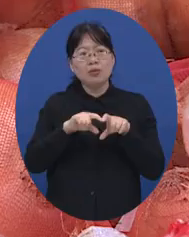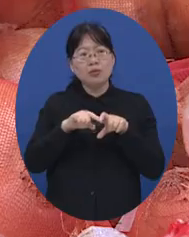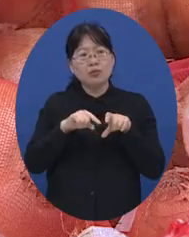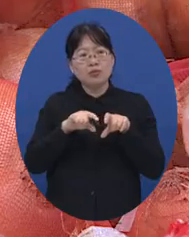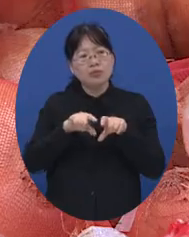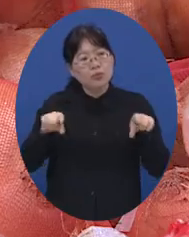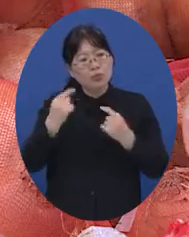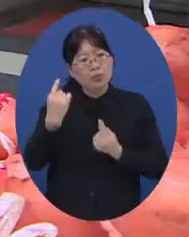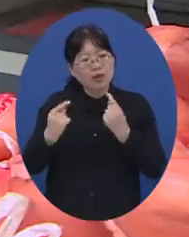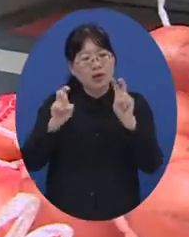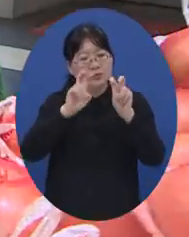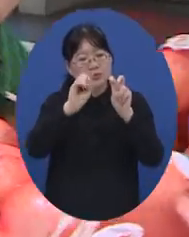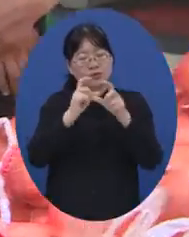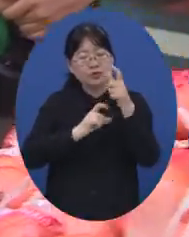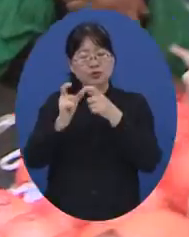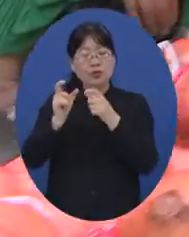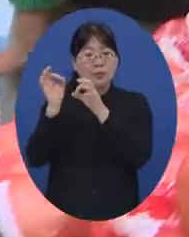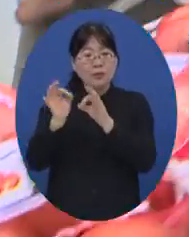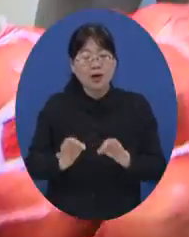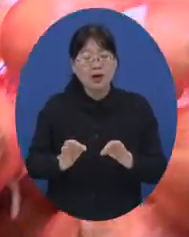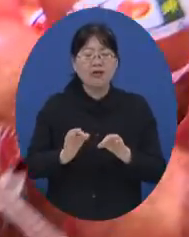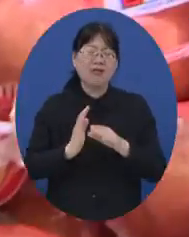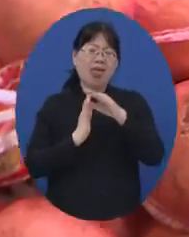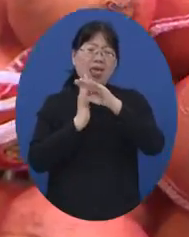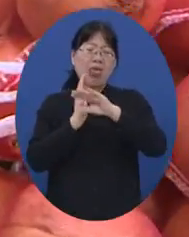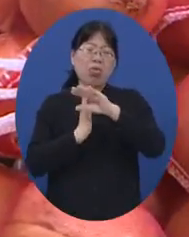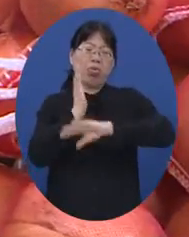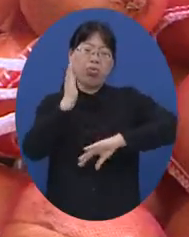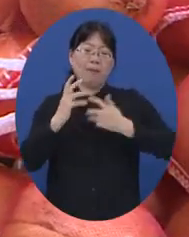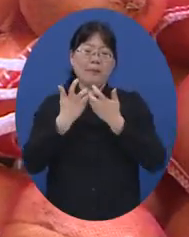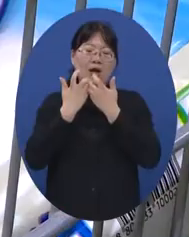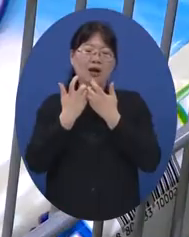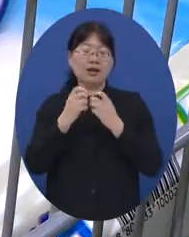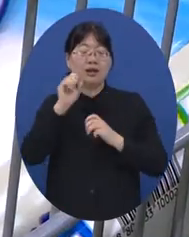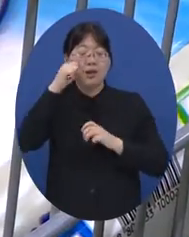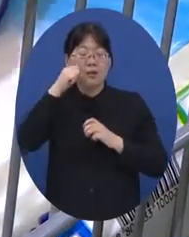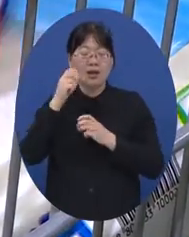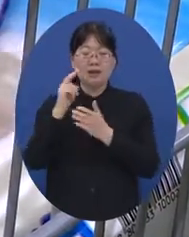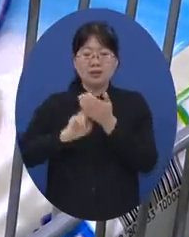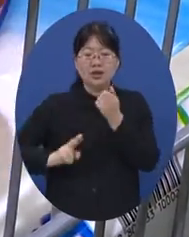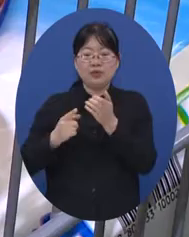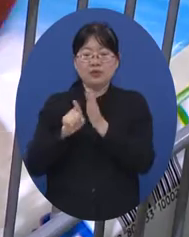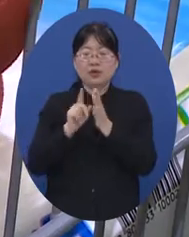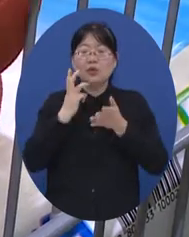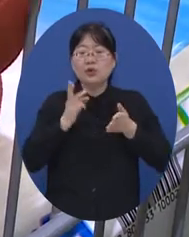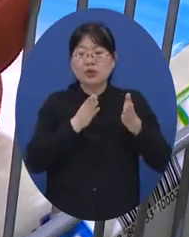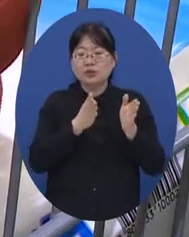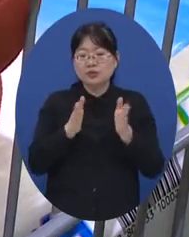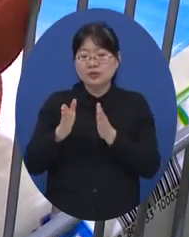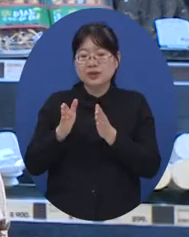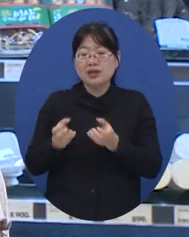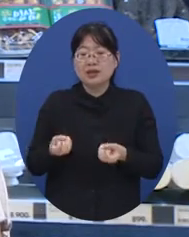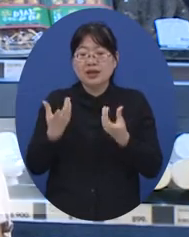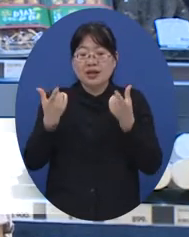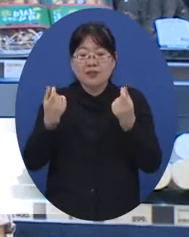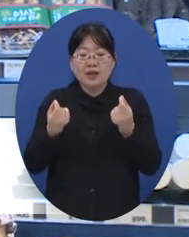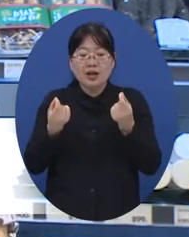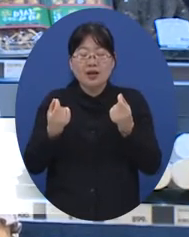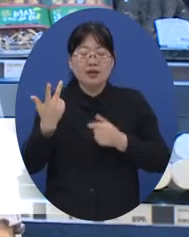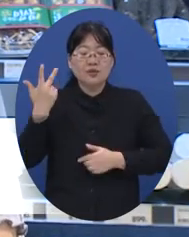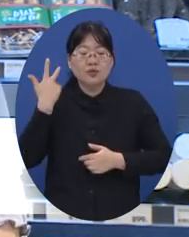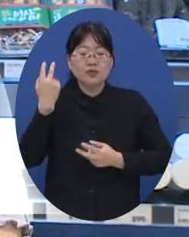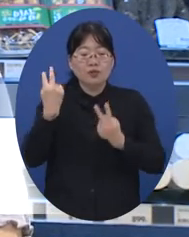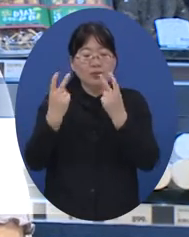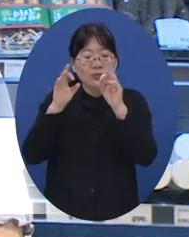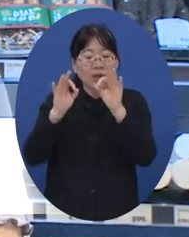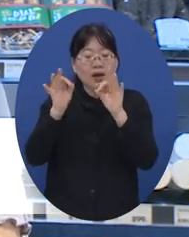정도 저렴합니다. 과다 풍작으로 넘쳐나는 양파 물량을 소진하기 위해 경기도가 마련한 행사입니다. 저번 주에